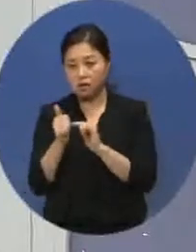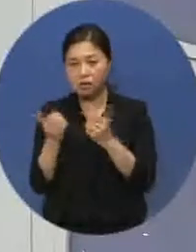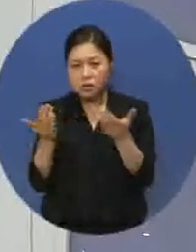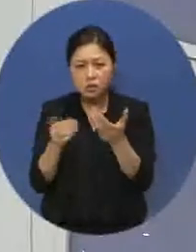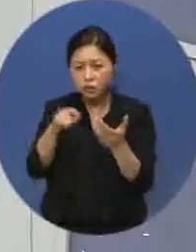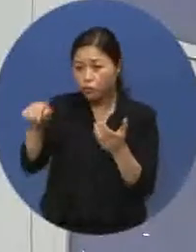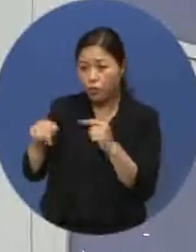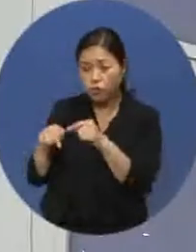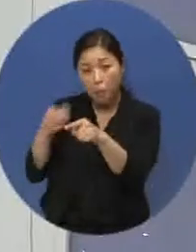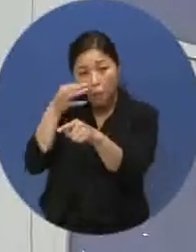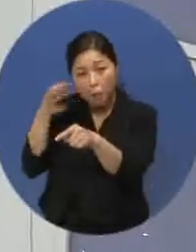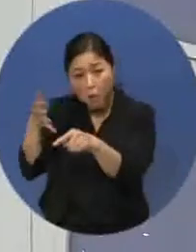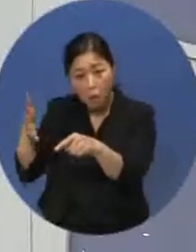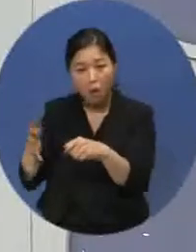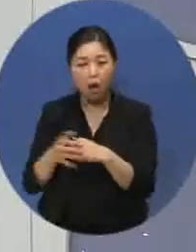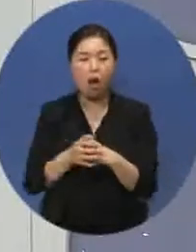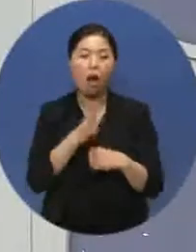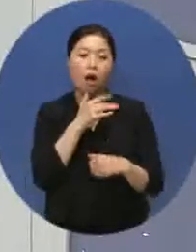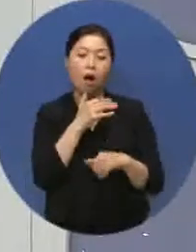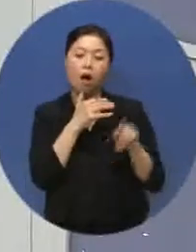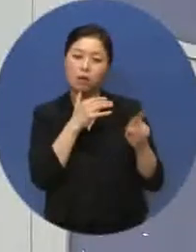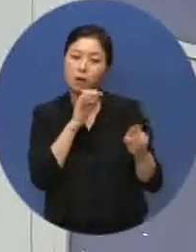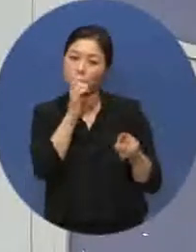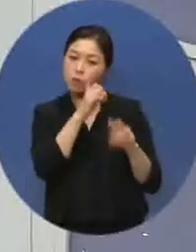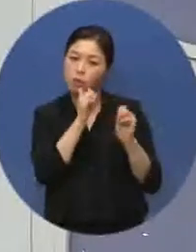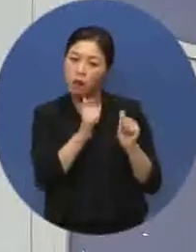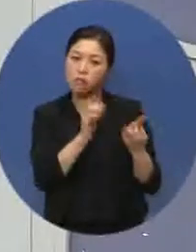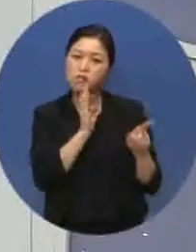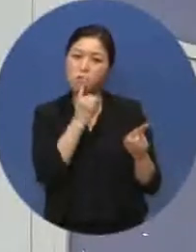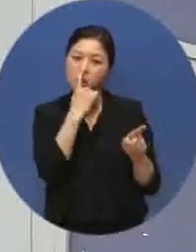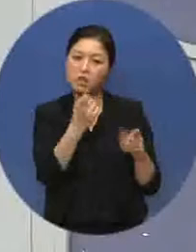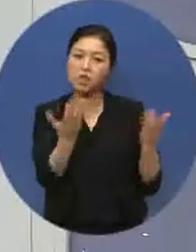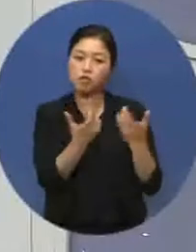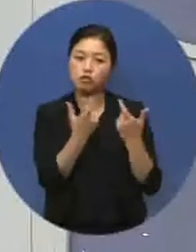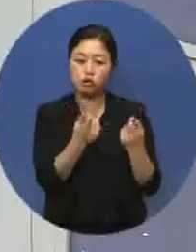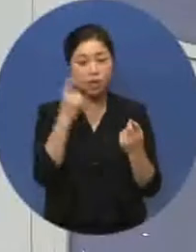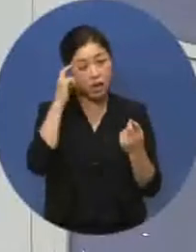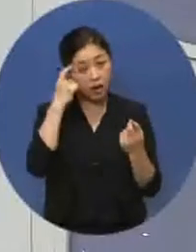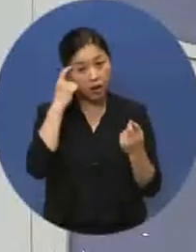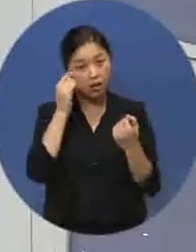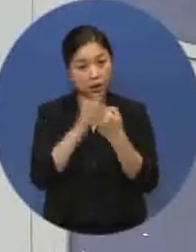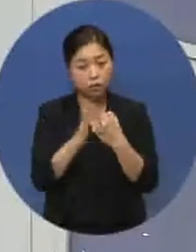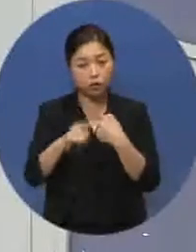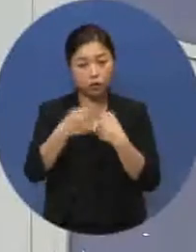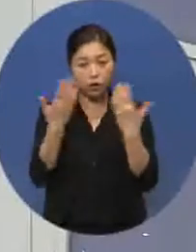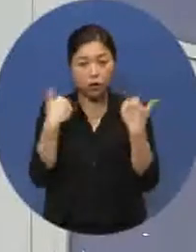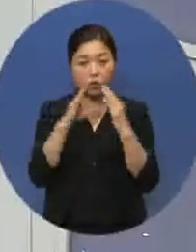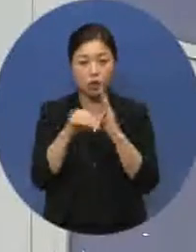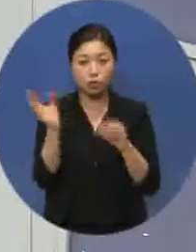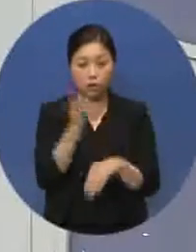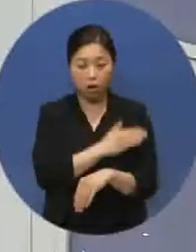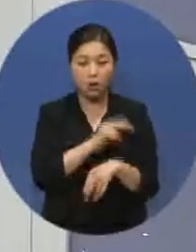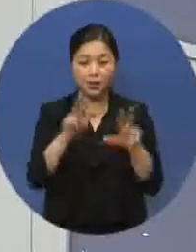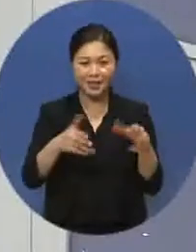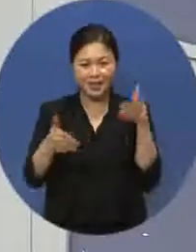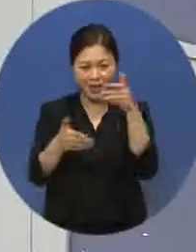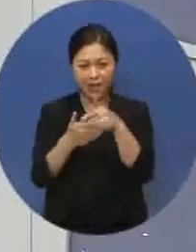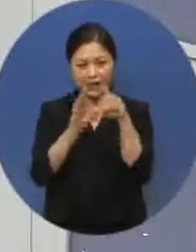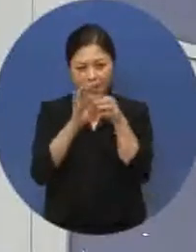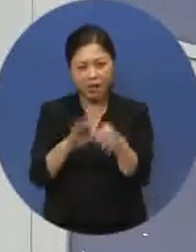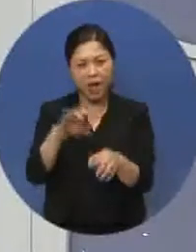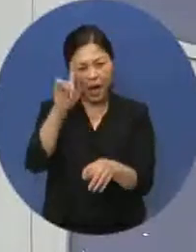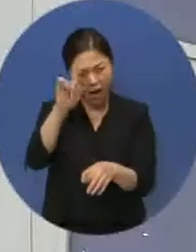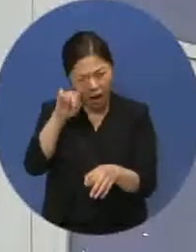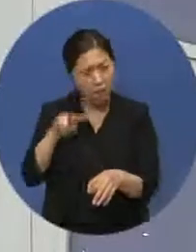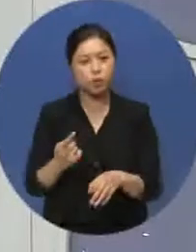없었거든요. 변호사가 이런 멋있는 직업이구나라고 생각해서 초등학교 때부터 지금까지 한 번도